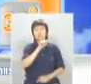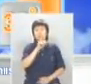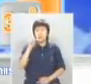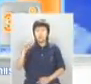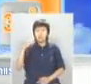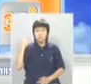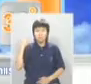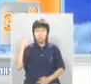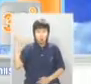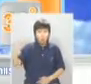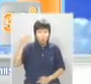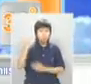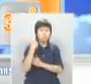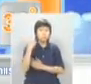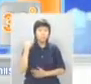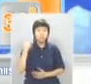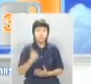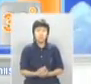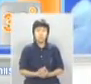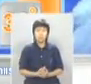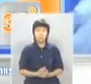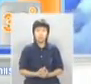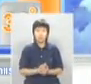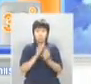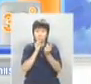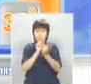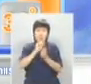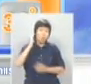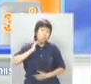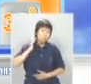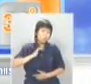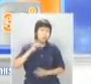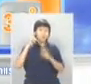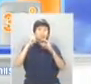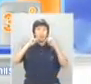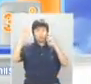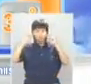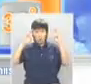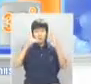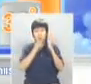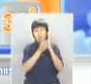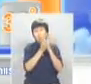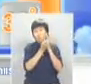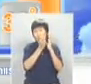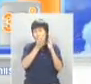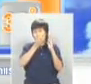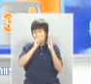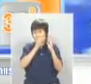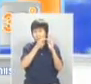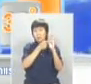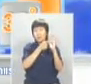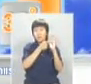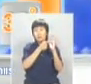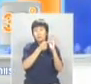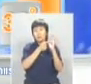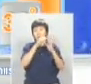กัมลมกระโชคแงบางแห่งส่วมากทบริเวณจัหวดโกบุรีอุหัูมิ อุไทธานี สละบุรีพระนัภูมอุท